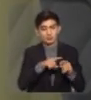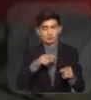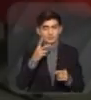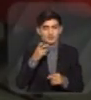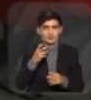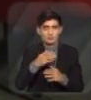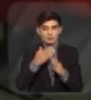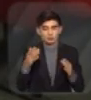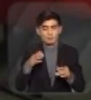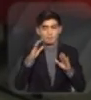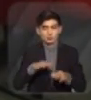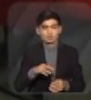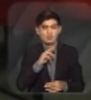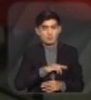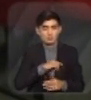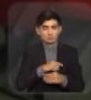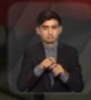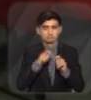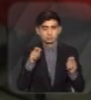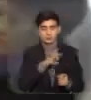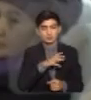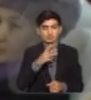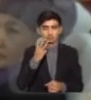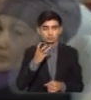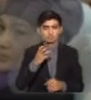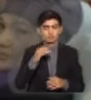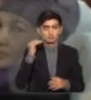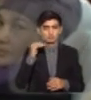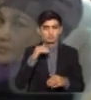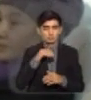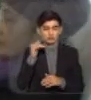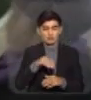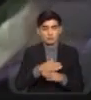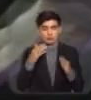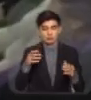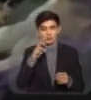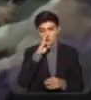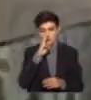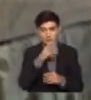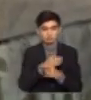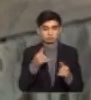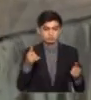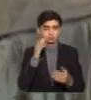жұмыс орны ашылып, 300 мыңға жуық айлық беріледі деген уәдесі де ашулы азаматтарды